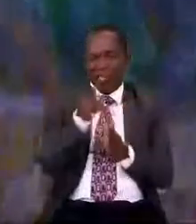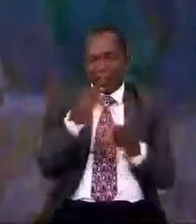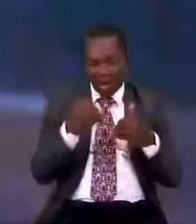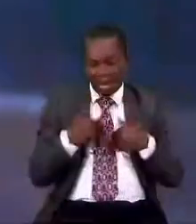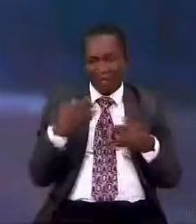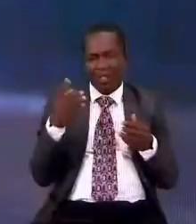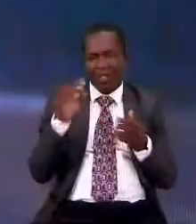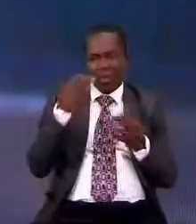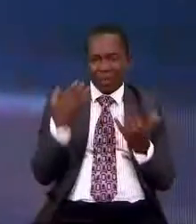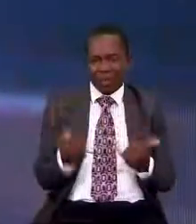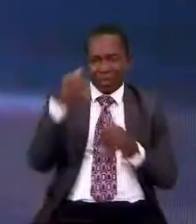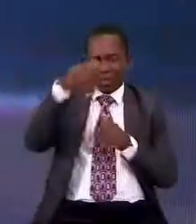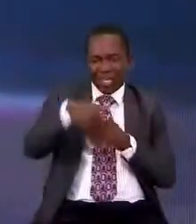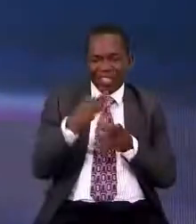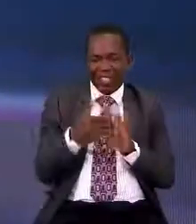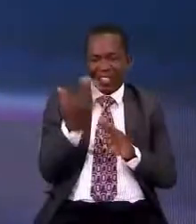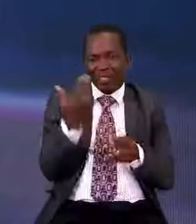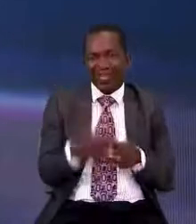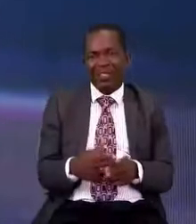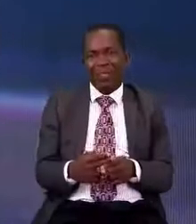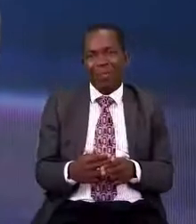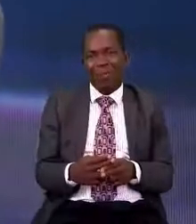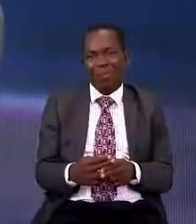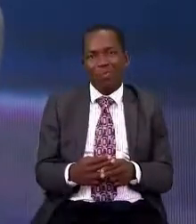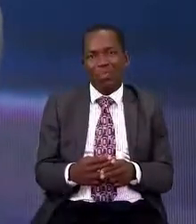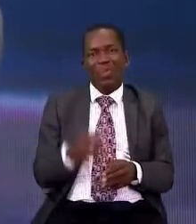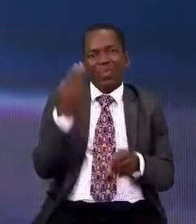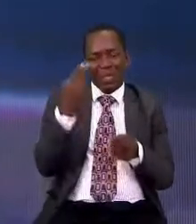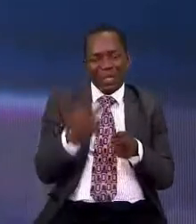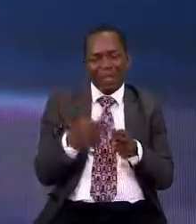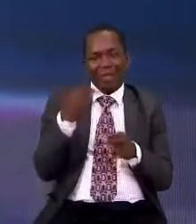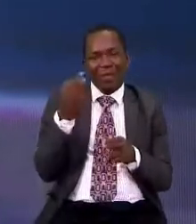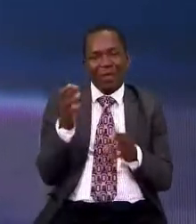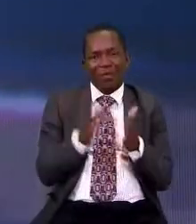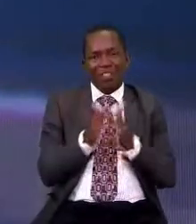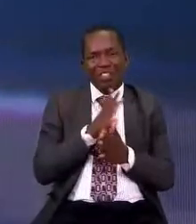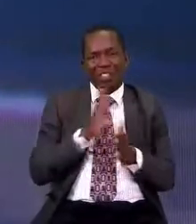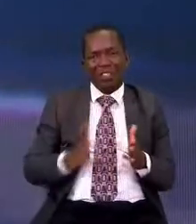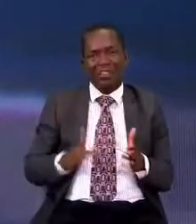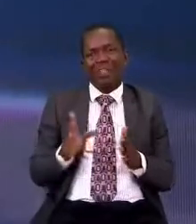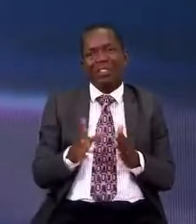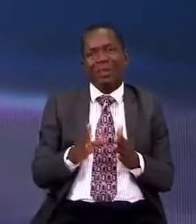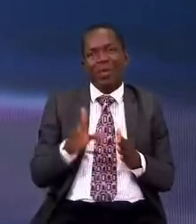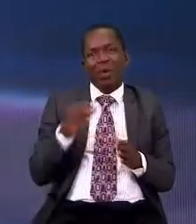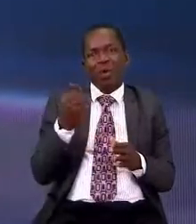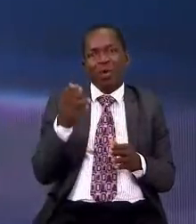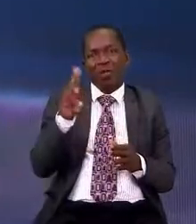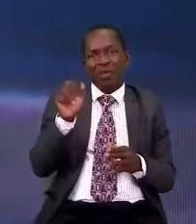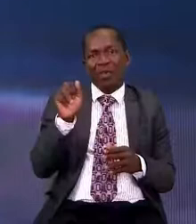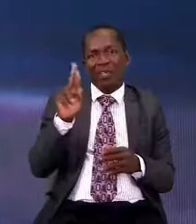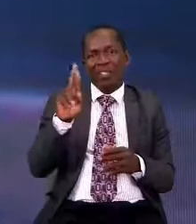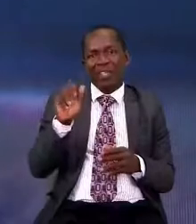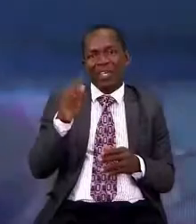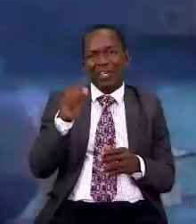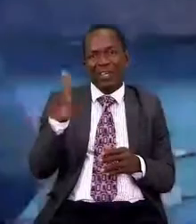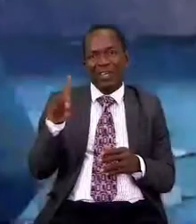Au nom de Jésus-Christ de Nazareth, lève-toi et marche. Voilà le